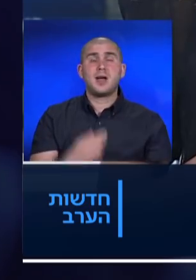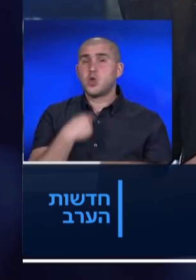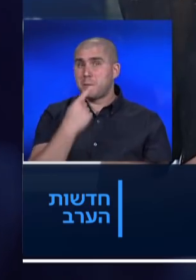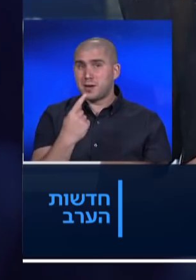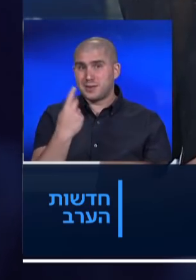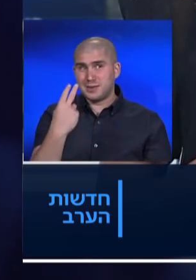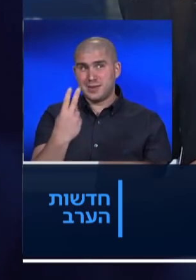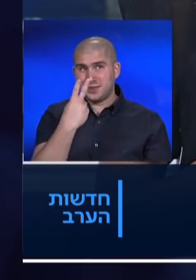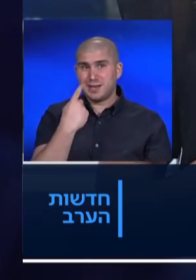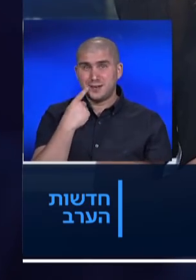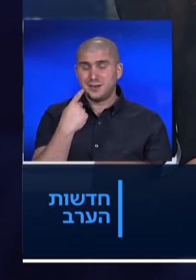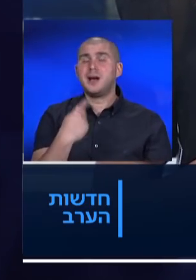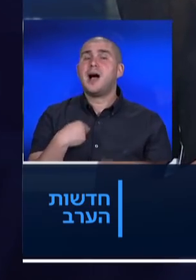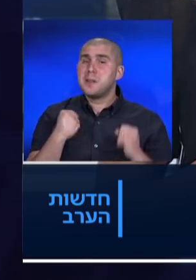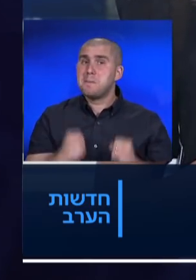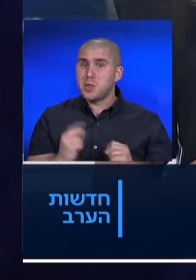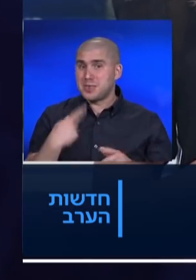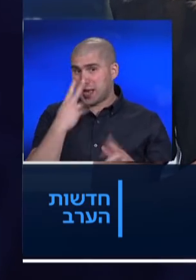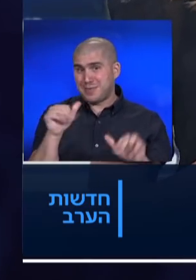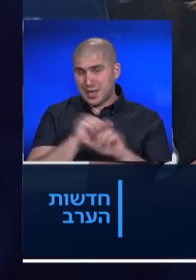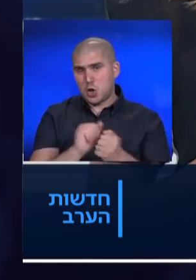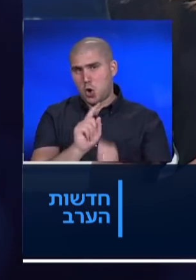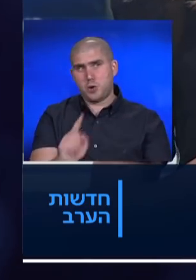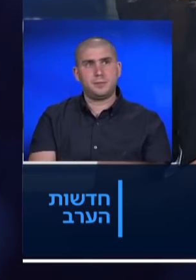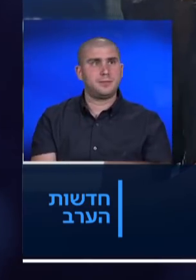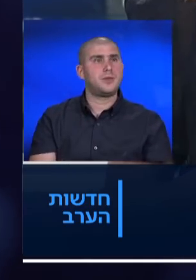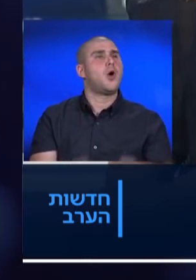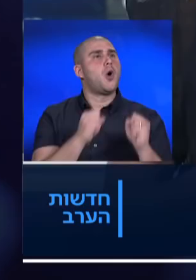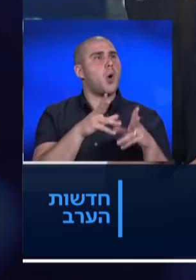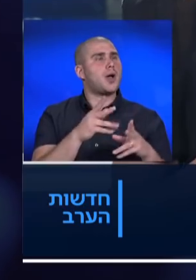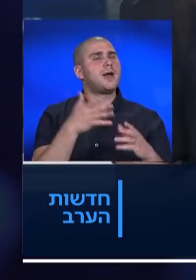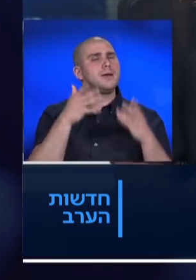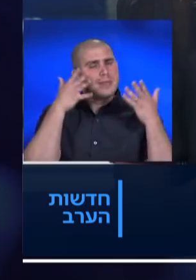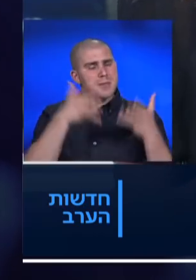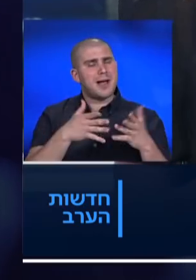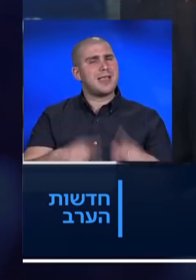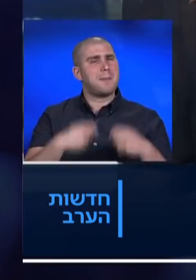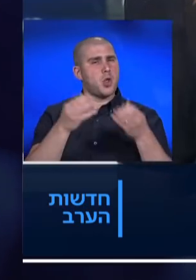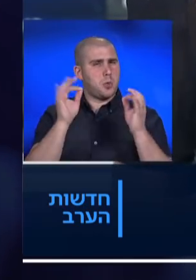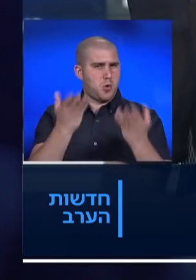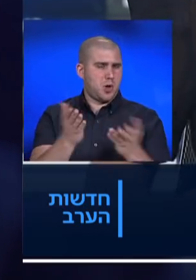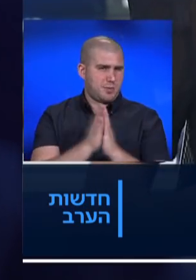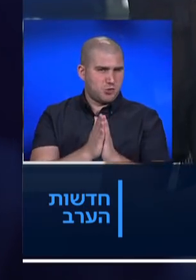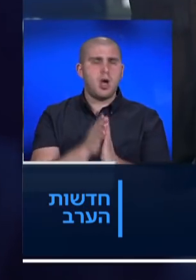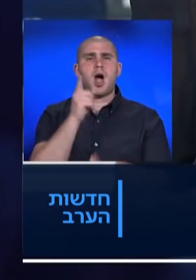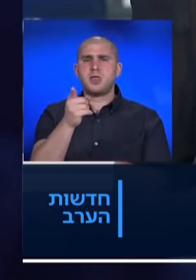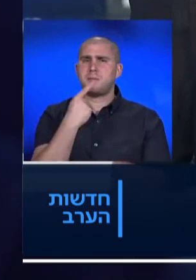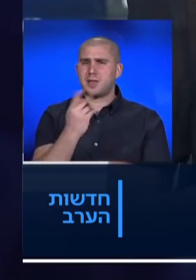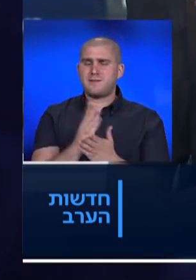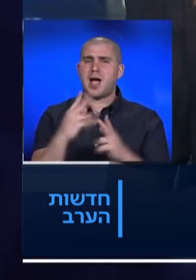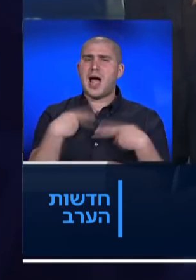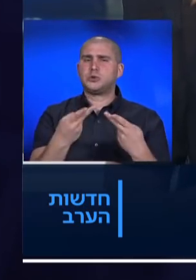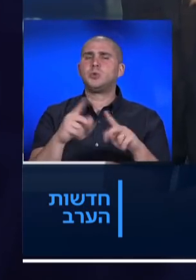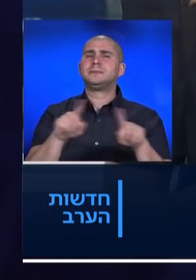read my lips, נראה אם אני טעיתי. בוא נתמקד ברשותך בחינוך המיוחד. אתה אמרת עכשיו שהחזרתם את מסגרות החינוך